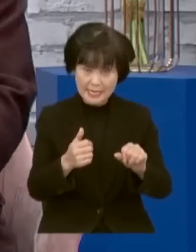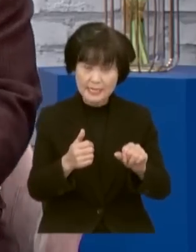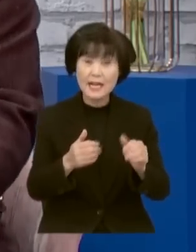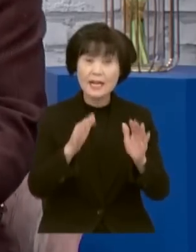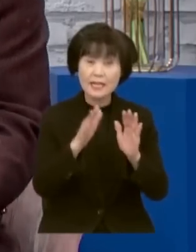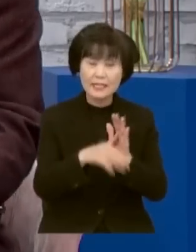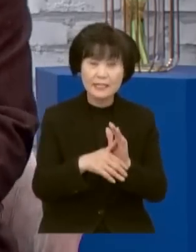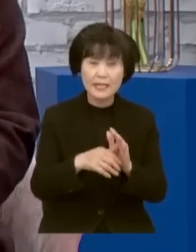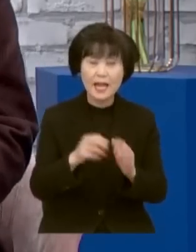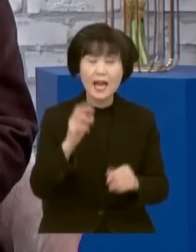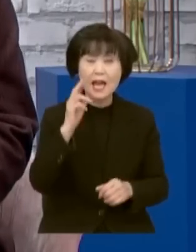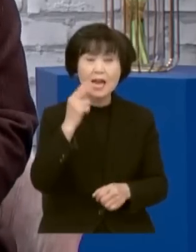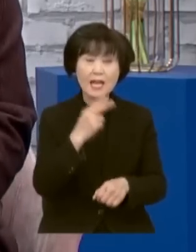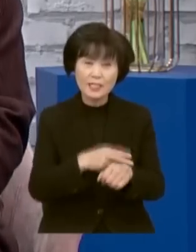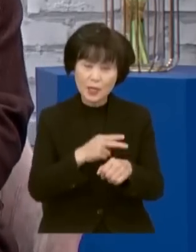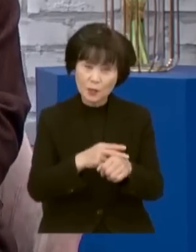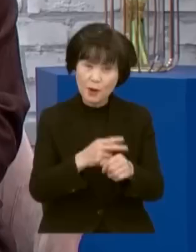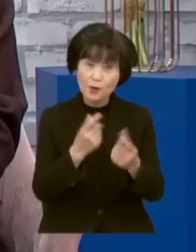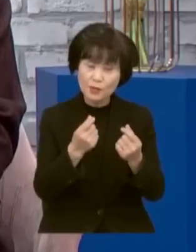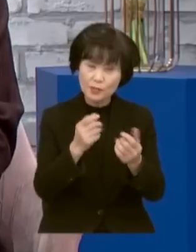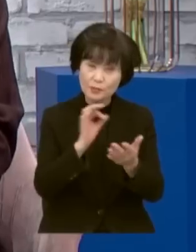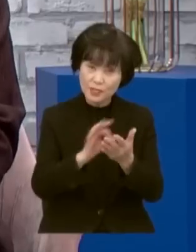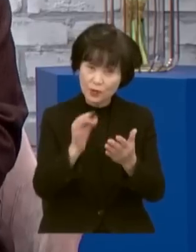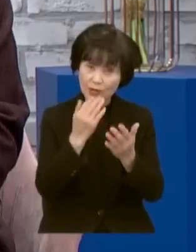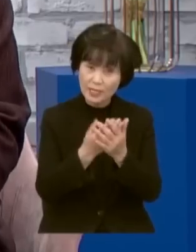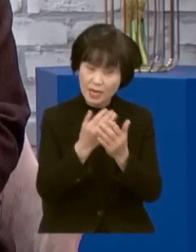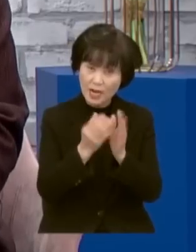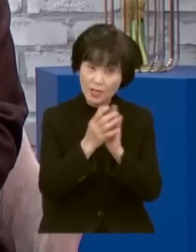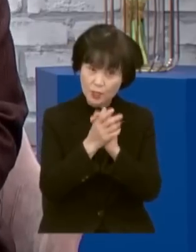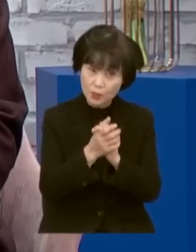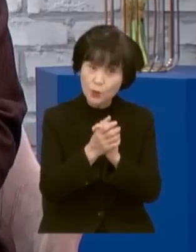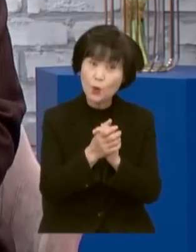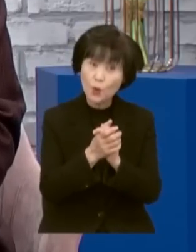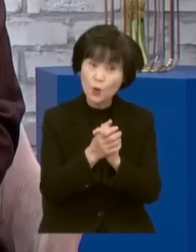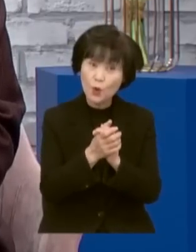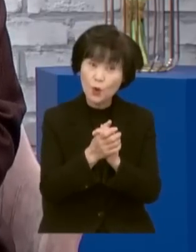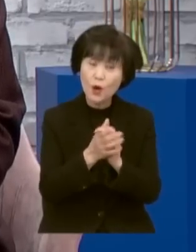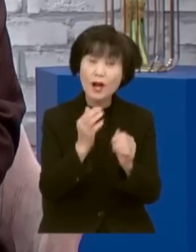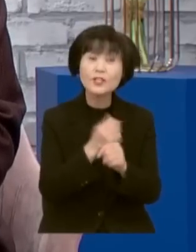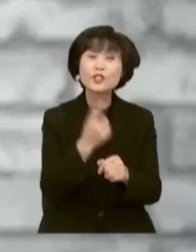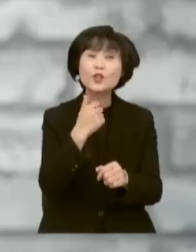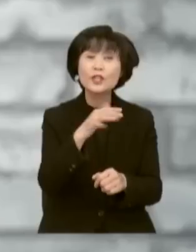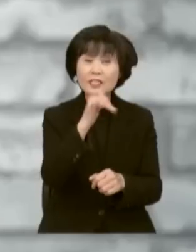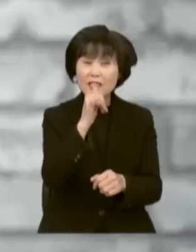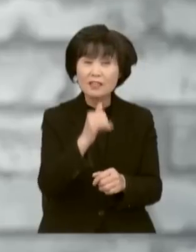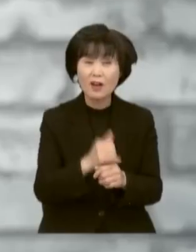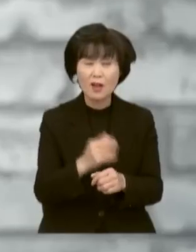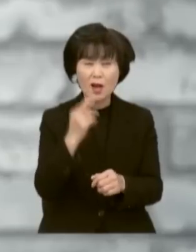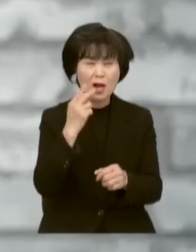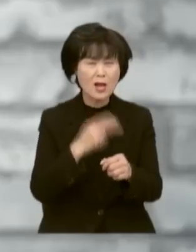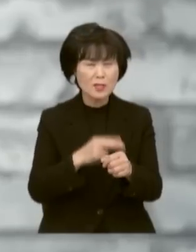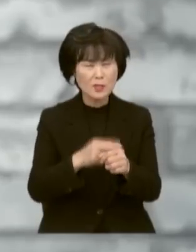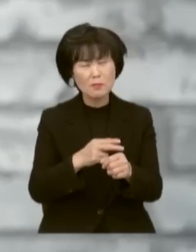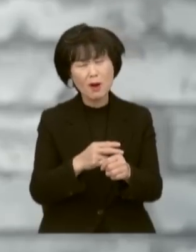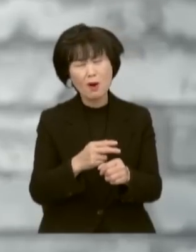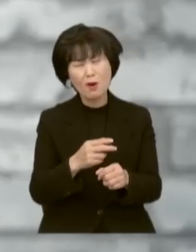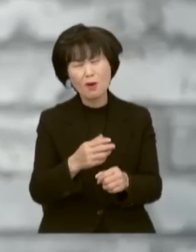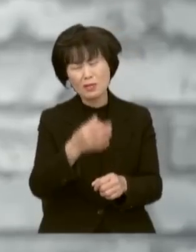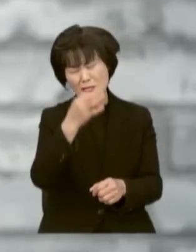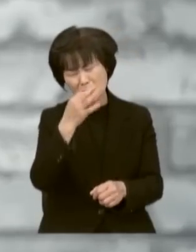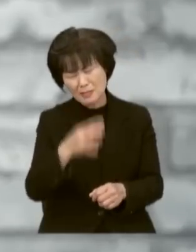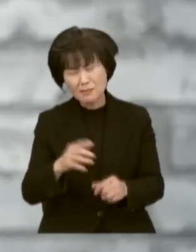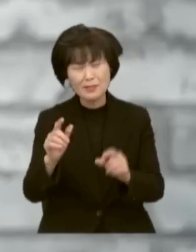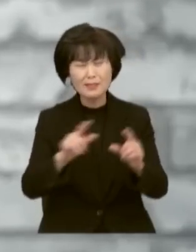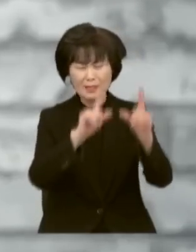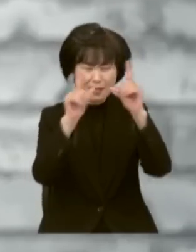때 사도 바울처럼 그렇죠. 사용해 주세요라고 네. 서원 기도하셨죠. 네. 사도 바울이 얼마나 힘든 인생을 살았는데